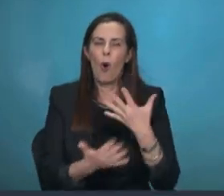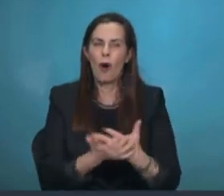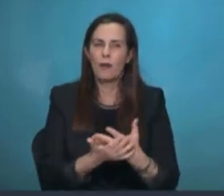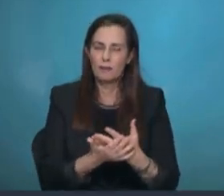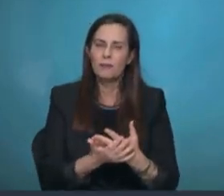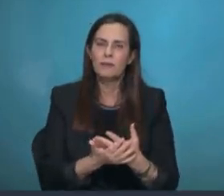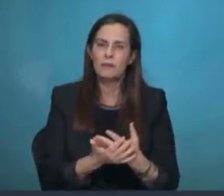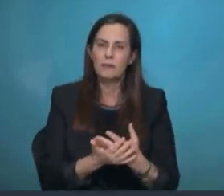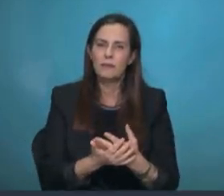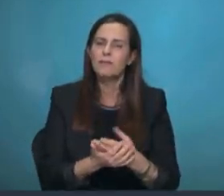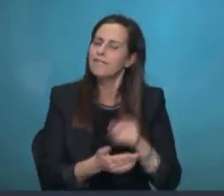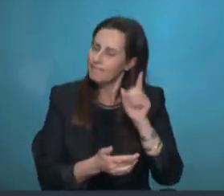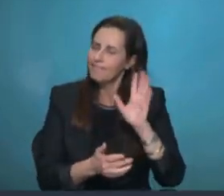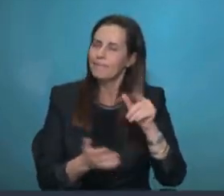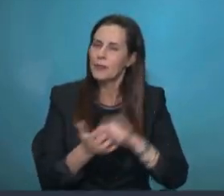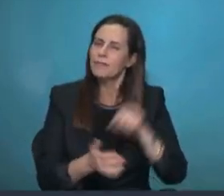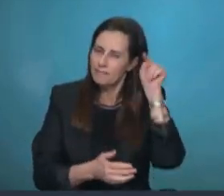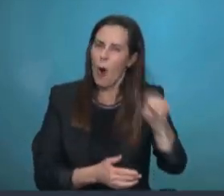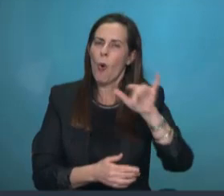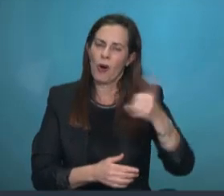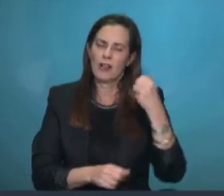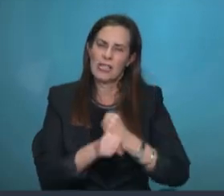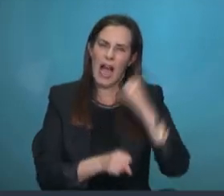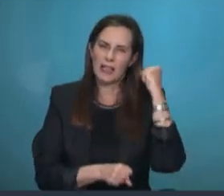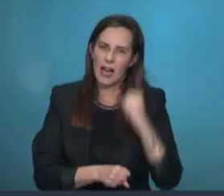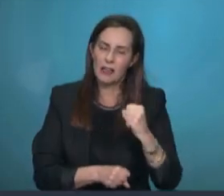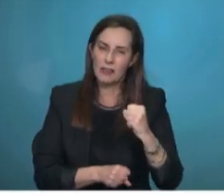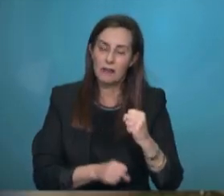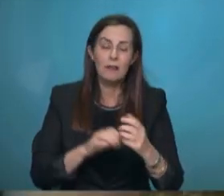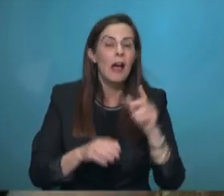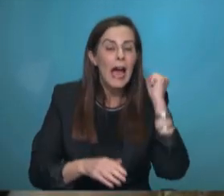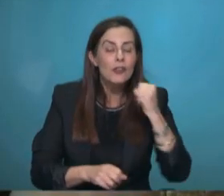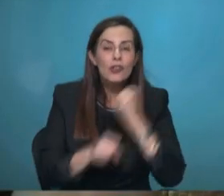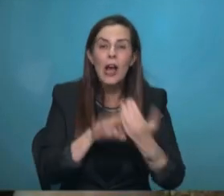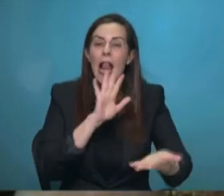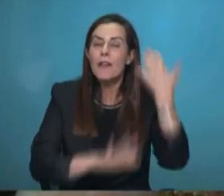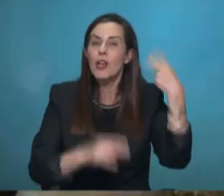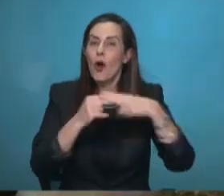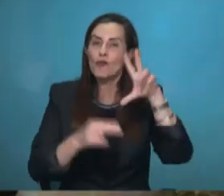מקרבות מאוד את פענוח הרצח מלפני כמעט שלושה עשורים.